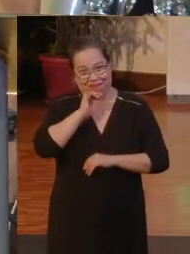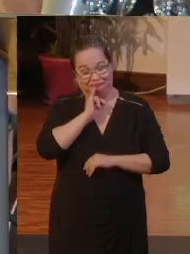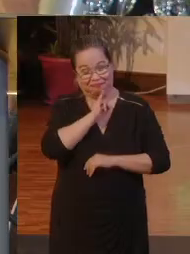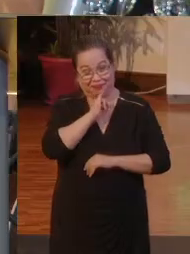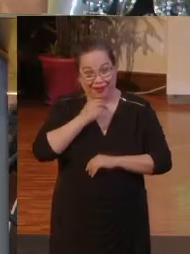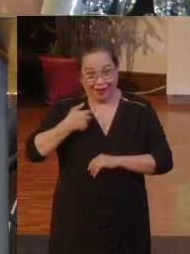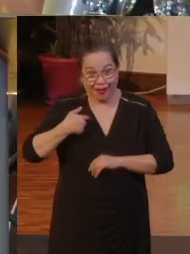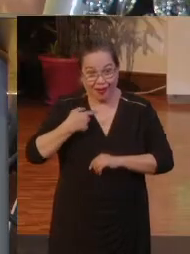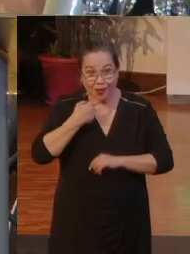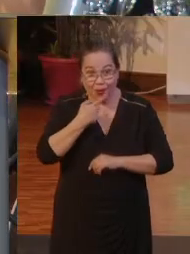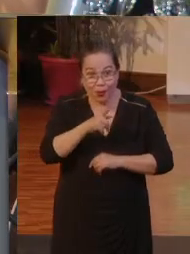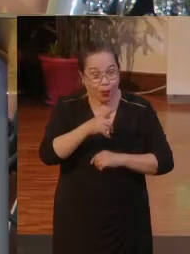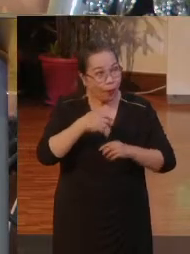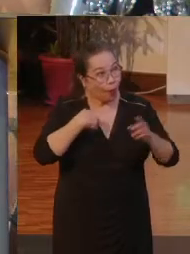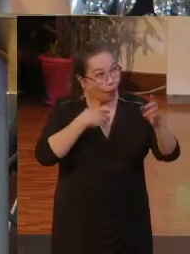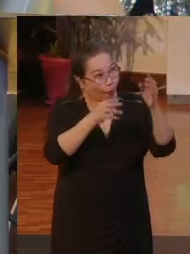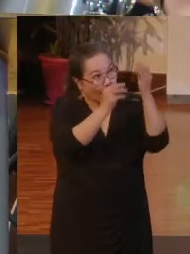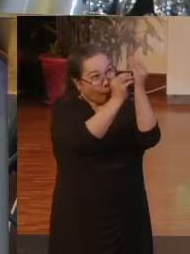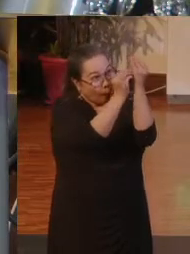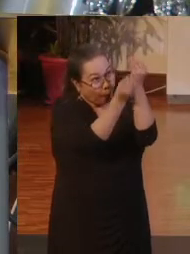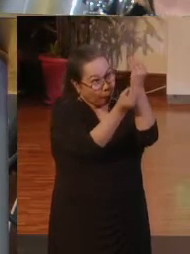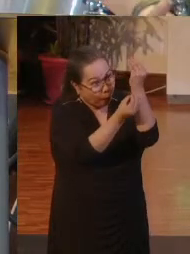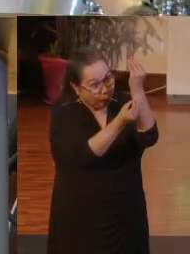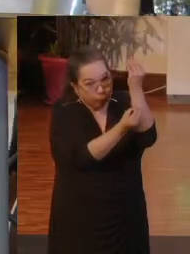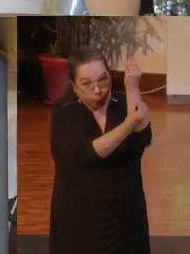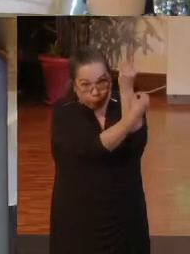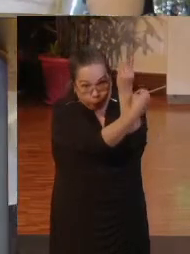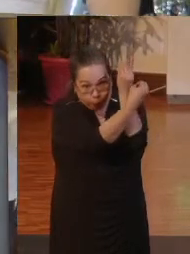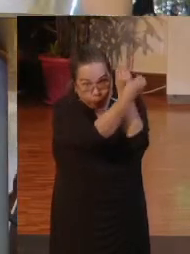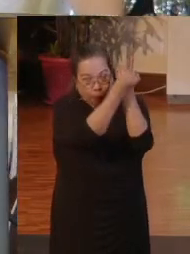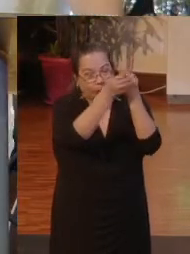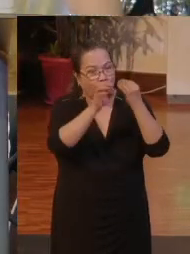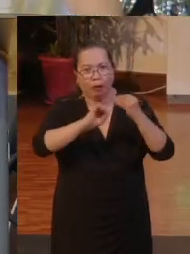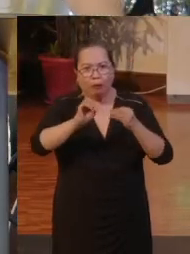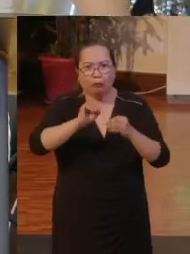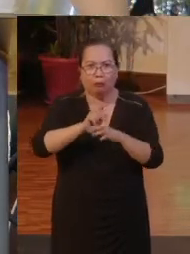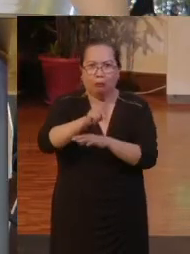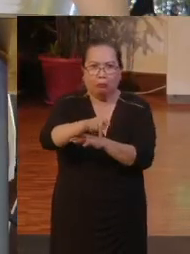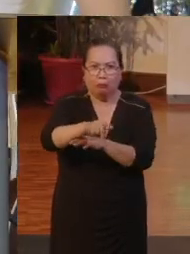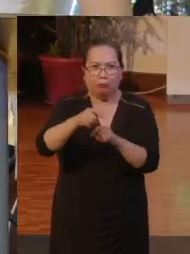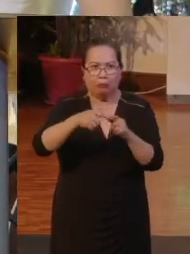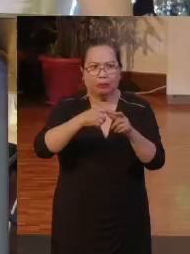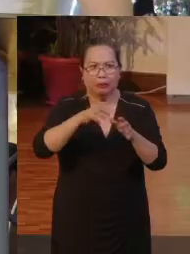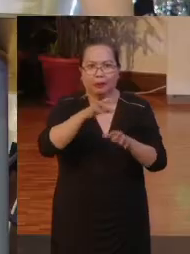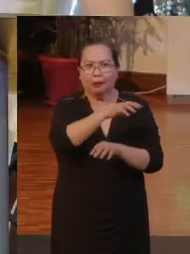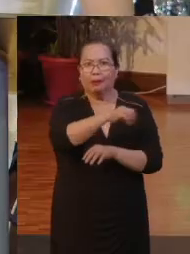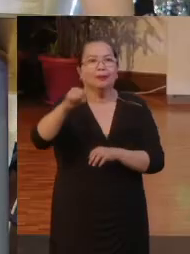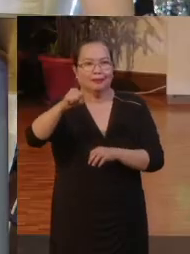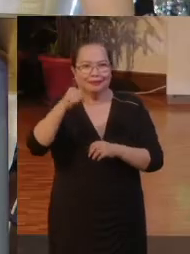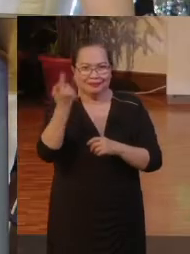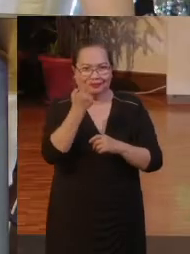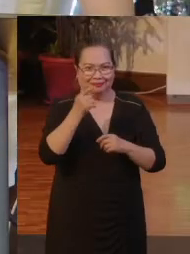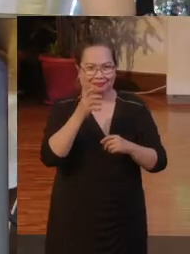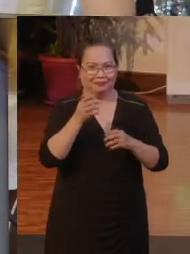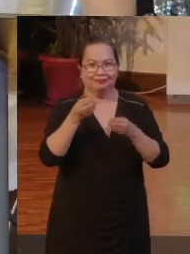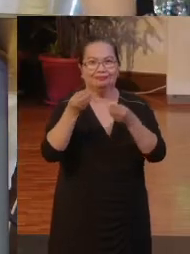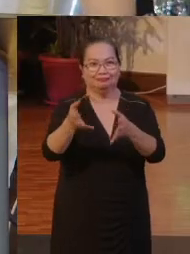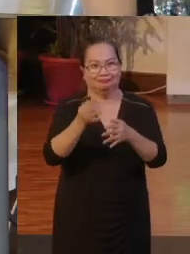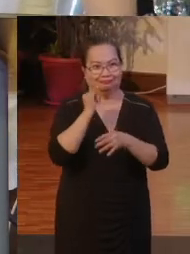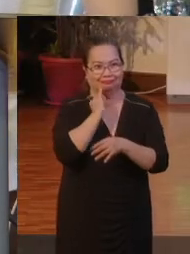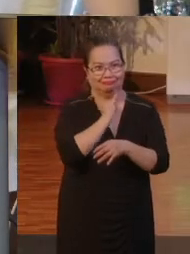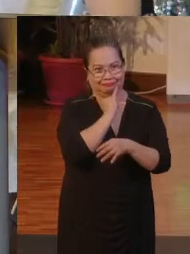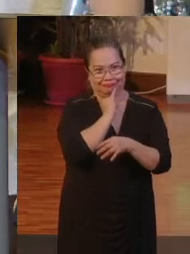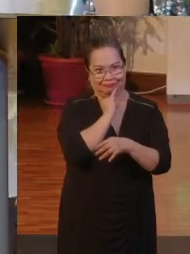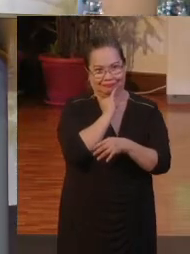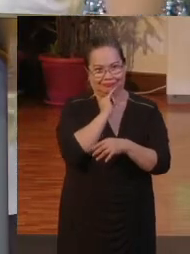hindi nila tinanim. Nagkaroon sila ng mga farm na hindi nila pag-aari noon. Mga kapatid, yan